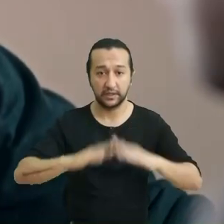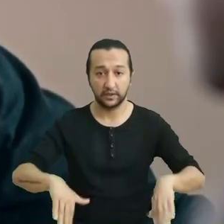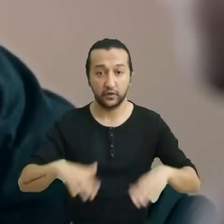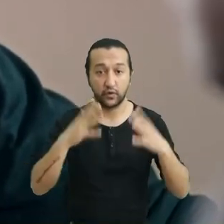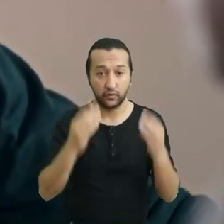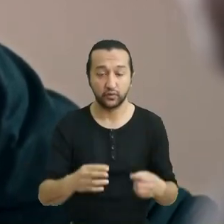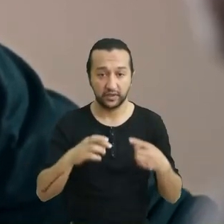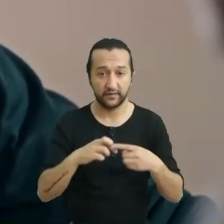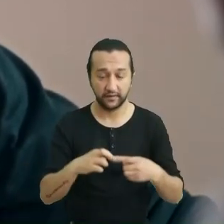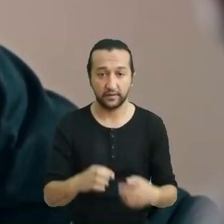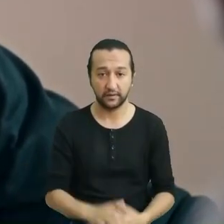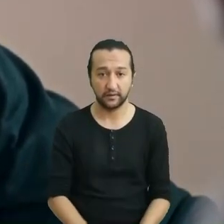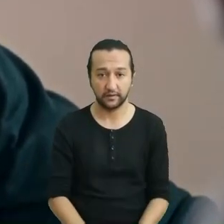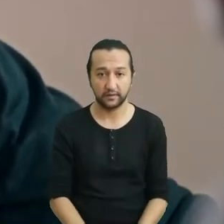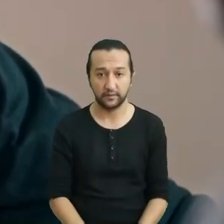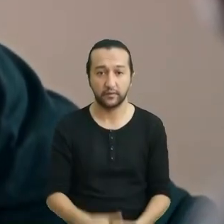Rafael,